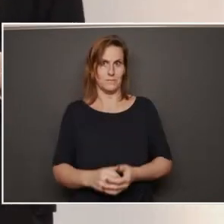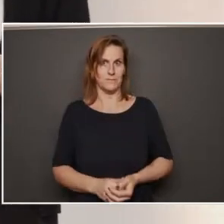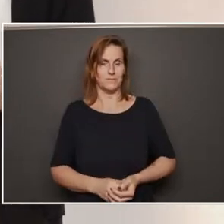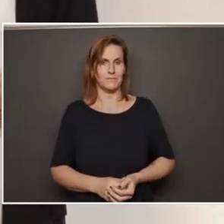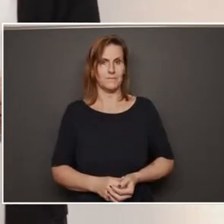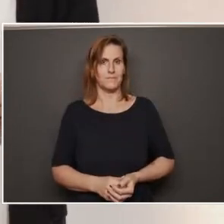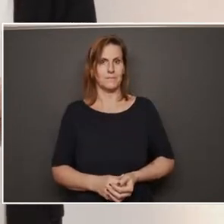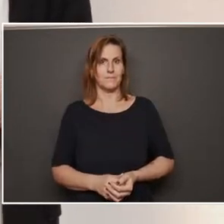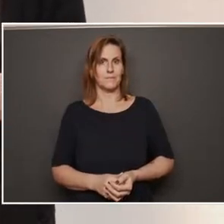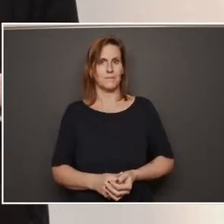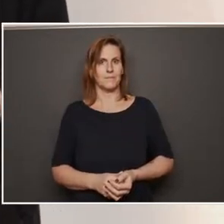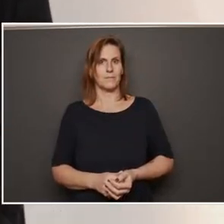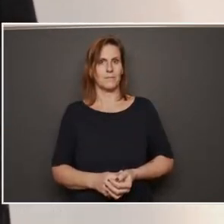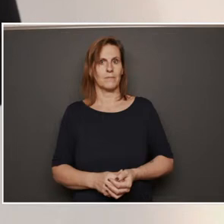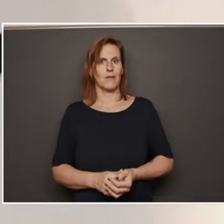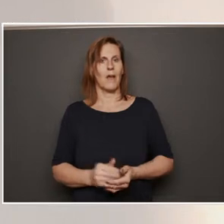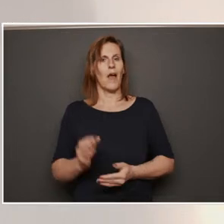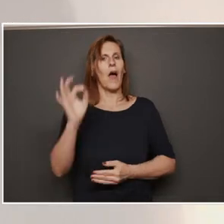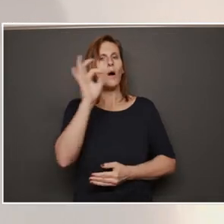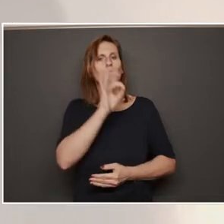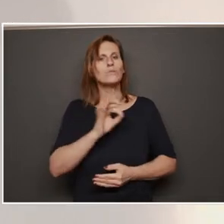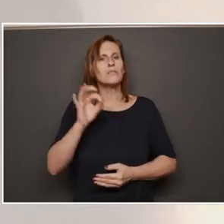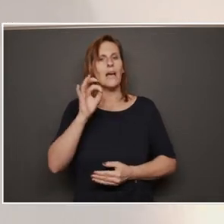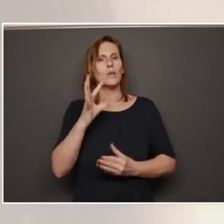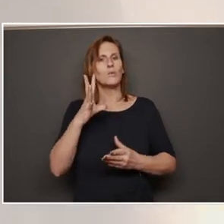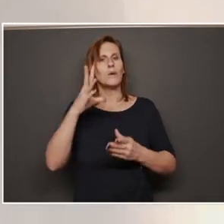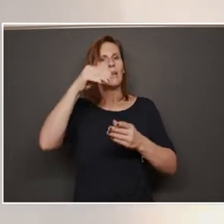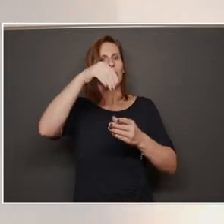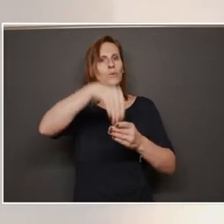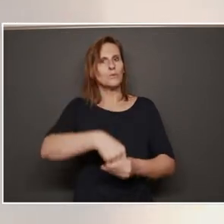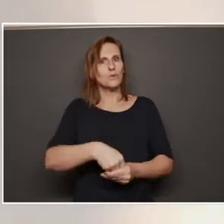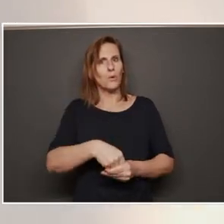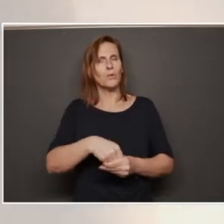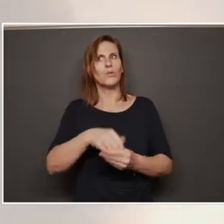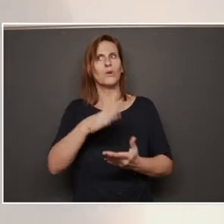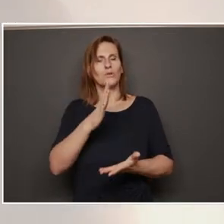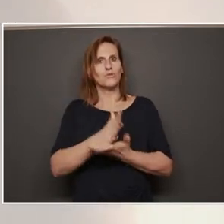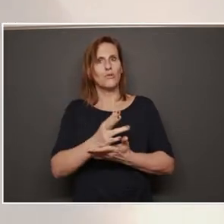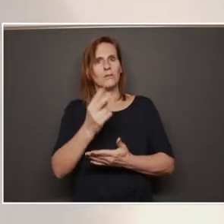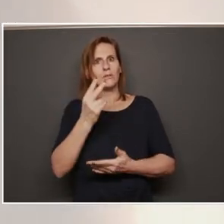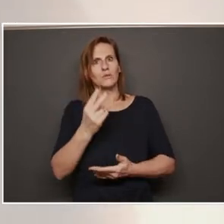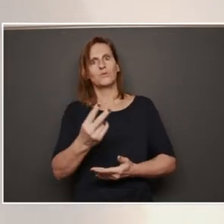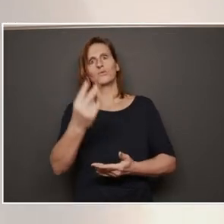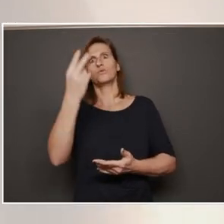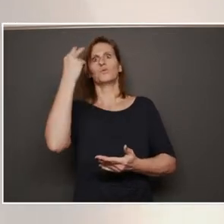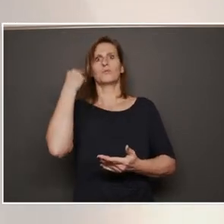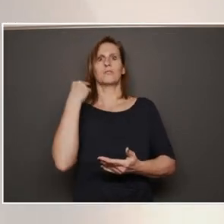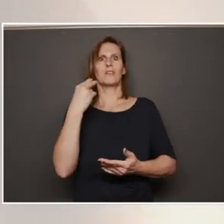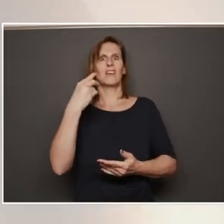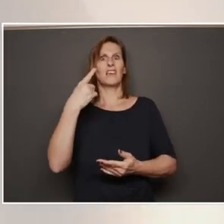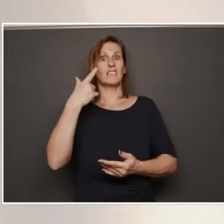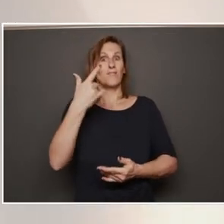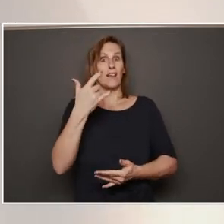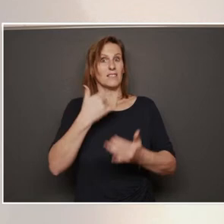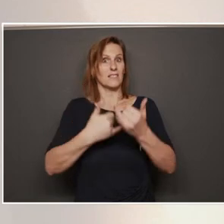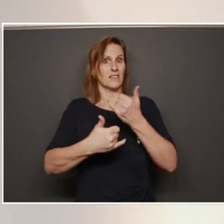Die Inklusionsauszeichnung blickt auf eine mittlerweile 20-jährige Geschichte